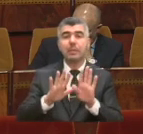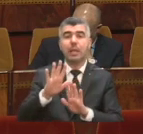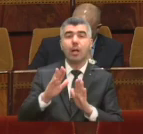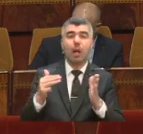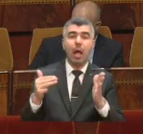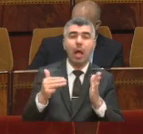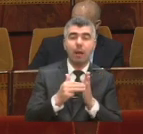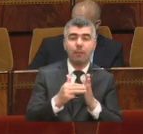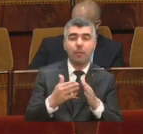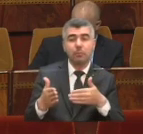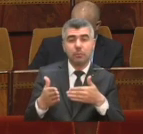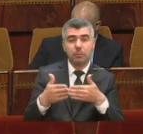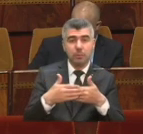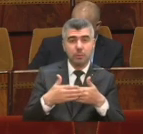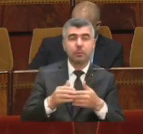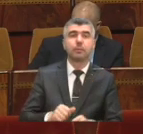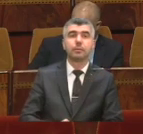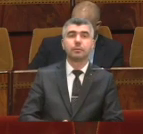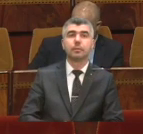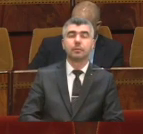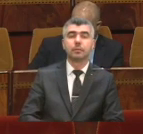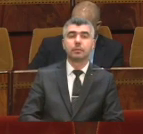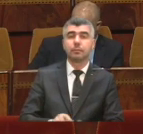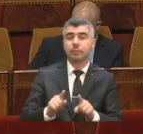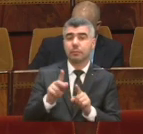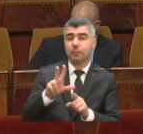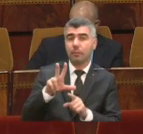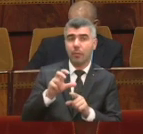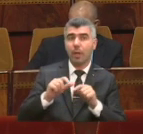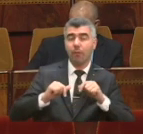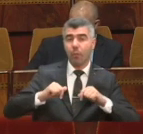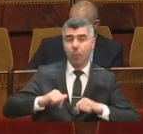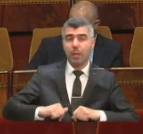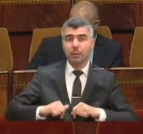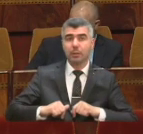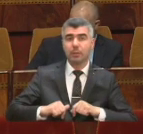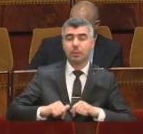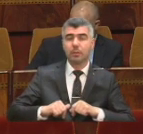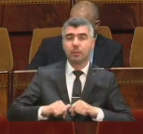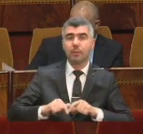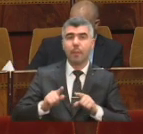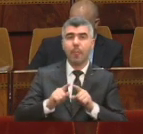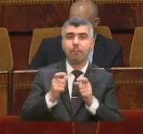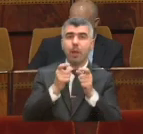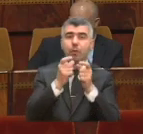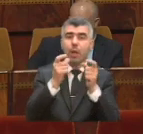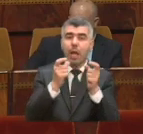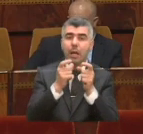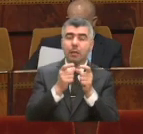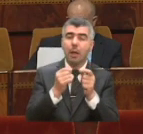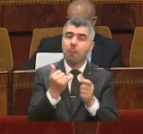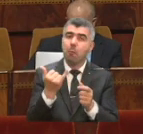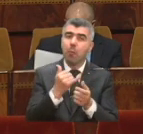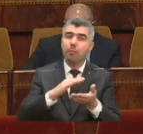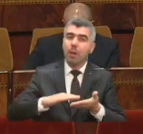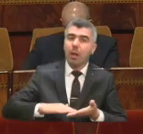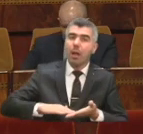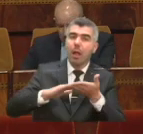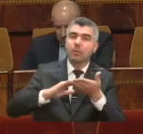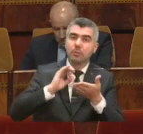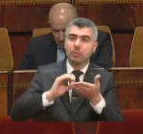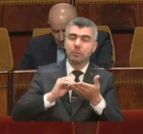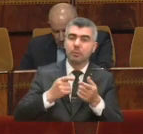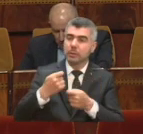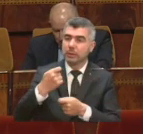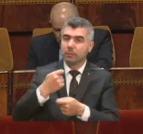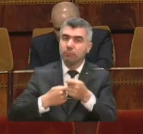شركة ستغلق، وكيف تنعرفوا السيد الوزير بأن هذه الشركات هي رافعة بامتياز بالنسبة